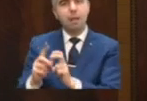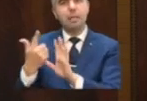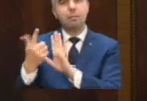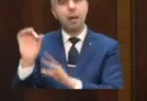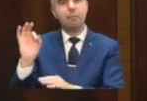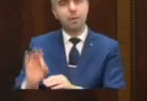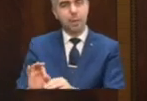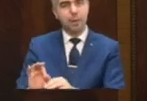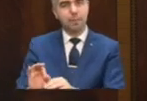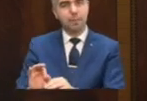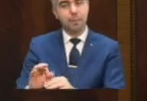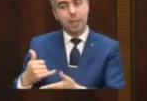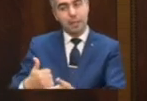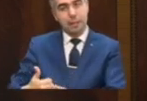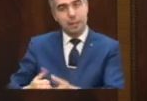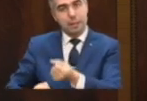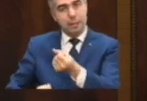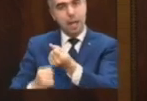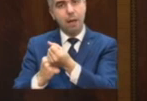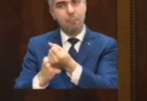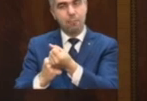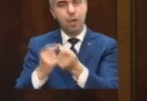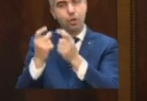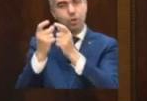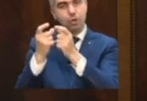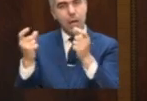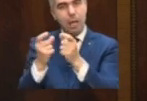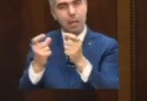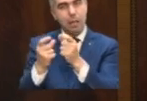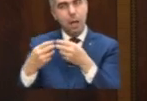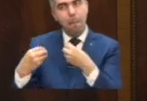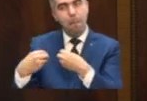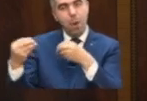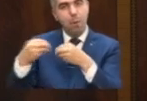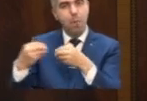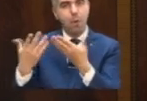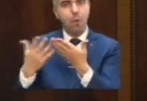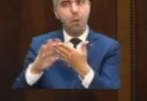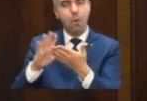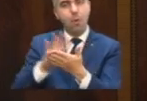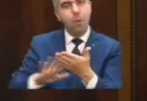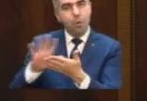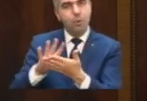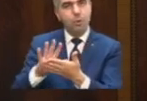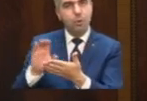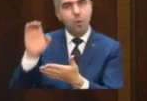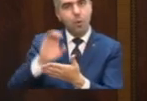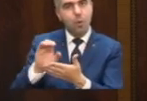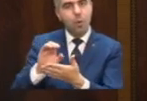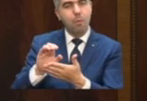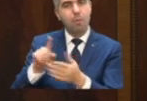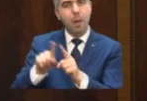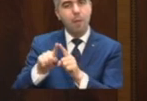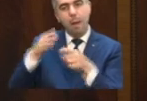درنا؟ كندعموا المقاولات المستورده، كندعموا سوق الشغل في دول اخرى، بينما لا ندعم سوق الشغل.